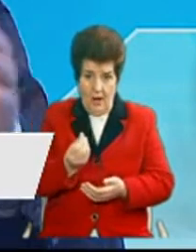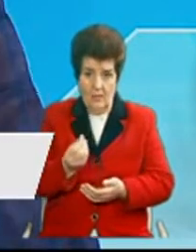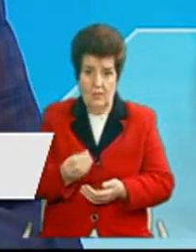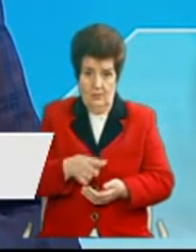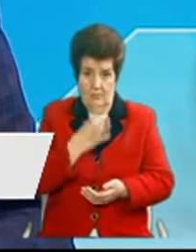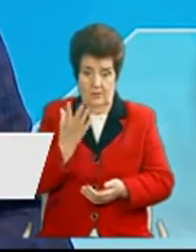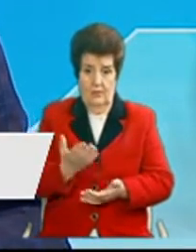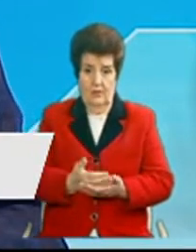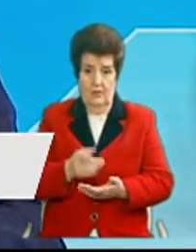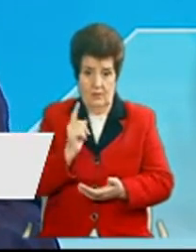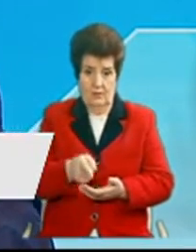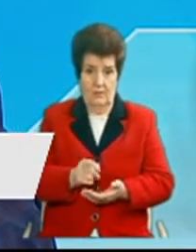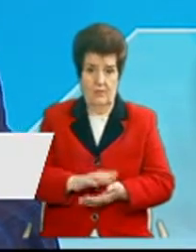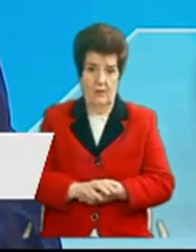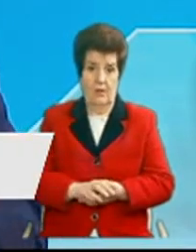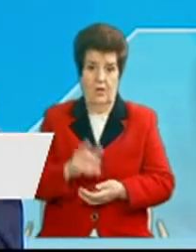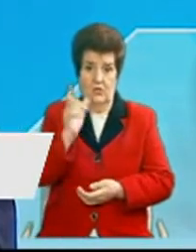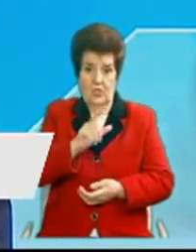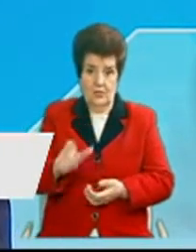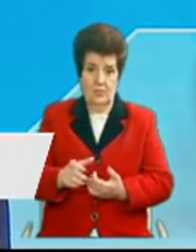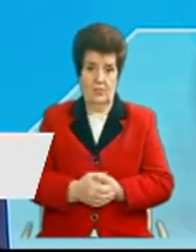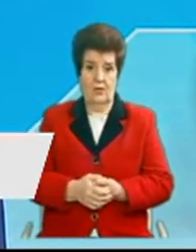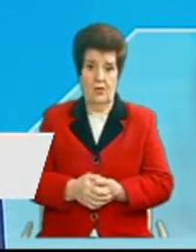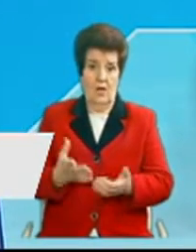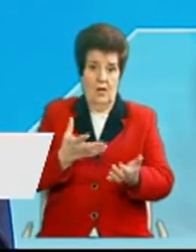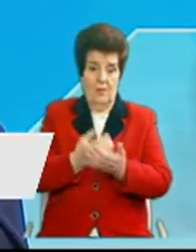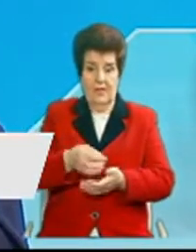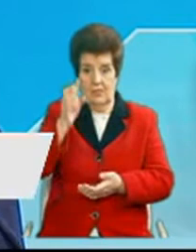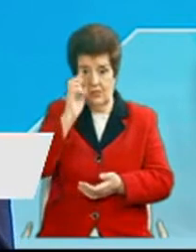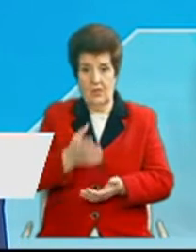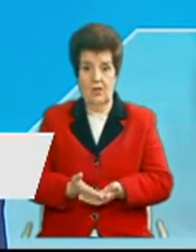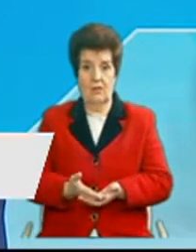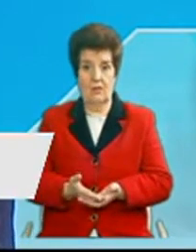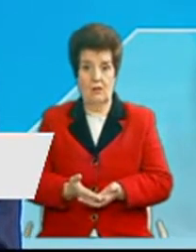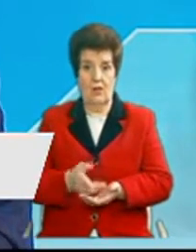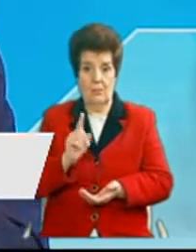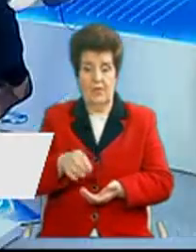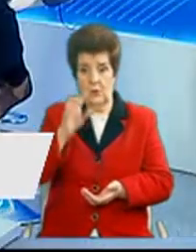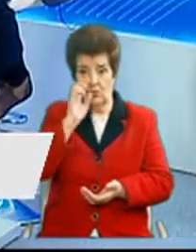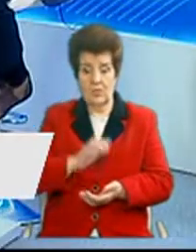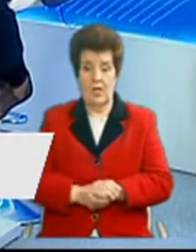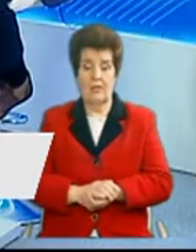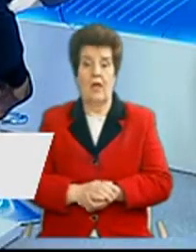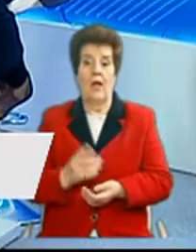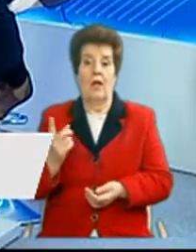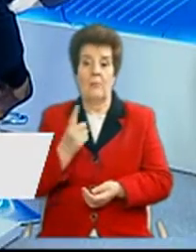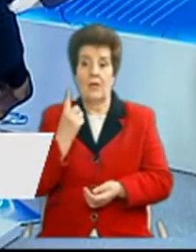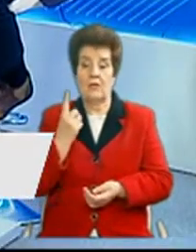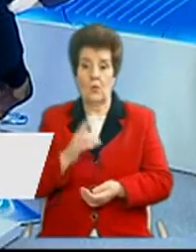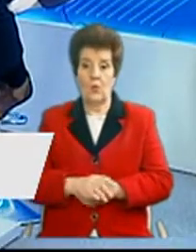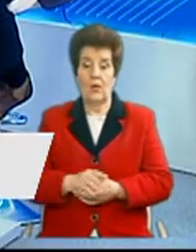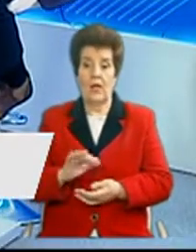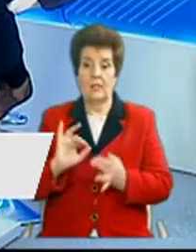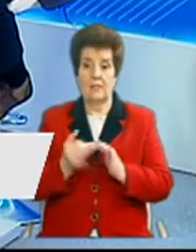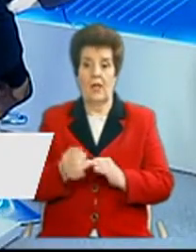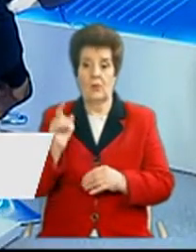din impozitele cetățenilor care le plătesc, pentru stat. Și încă una, tot în satul